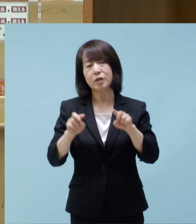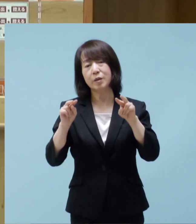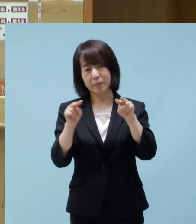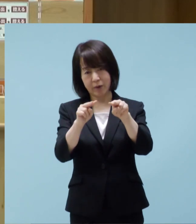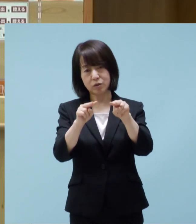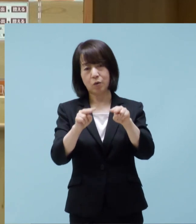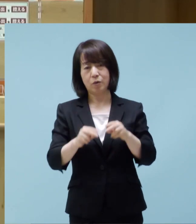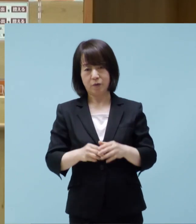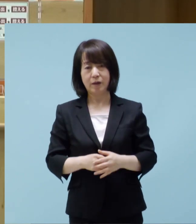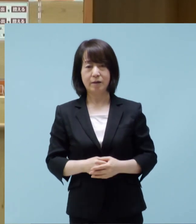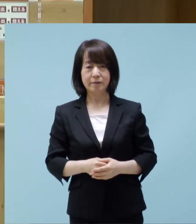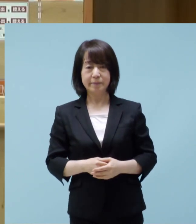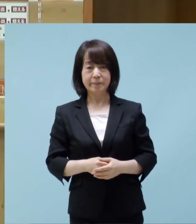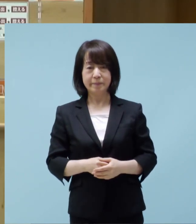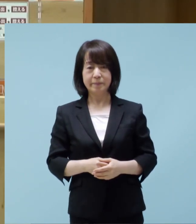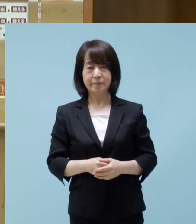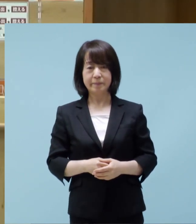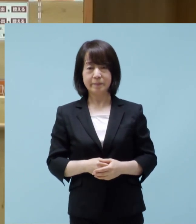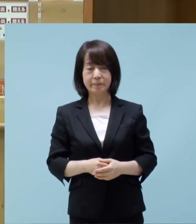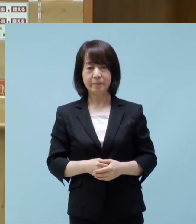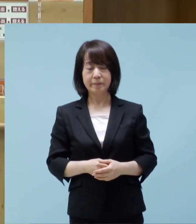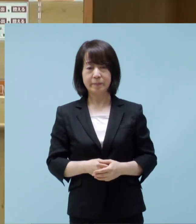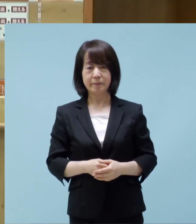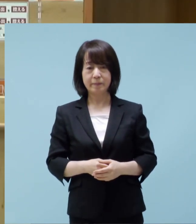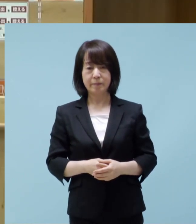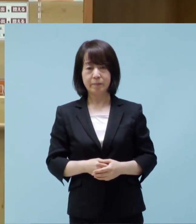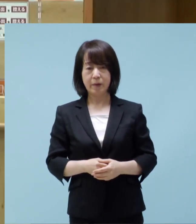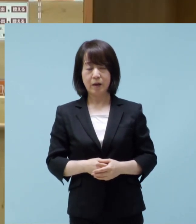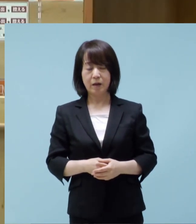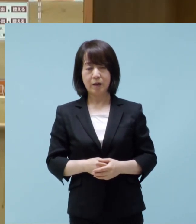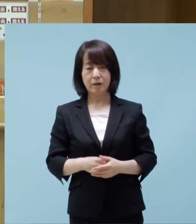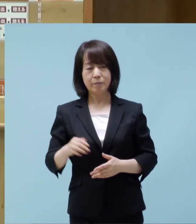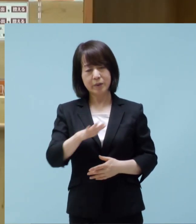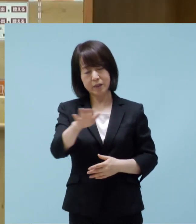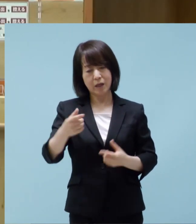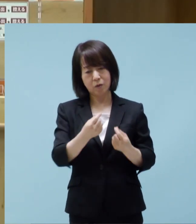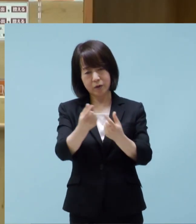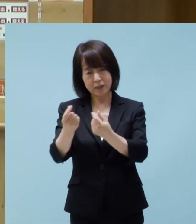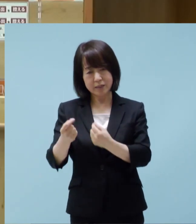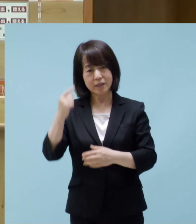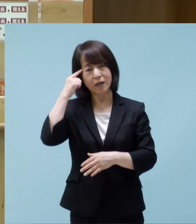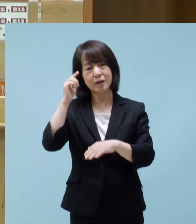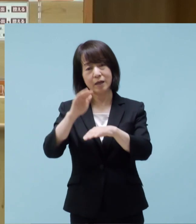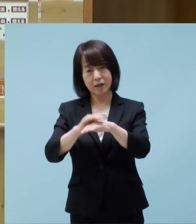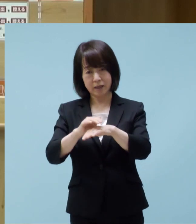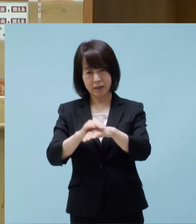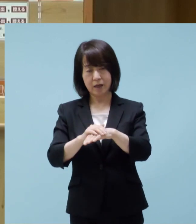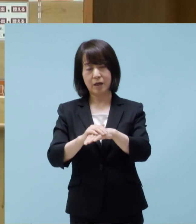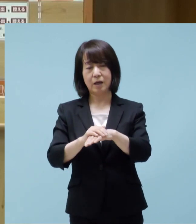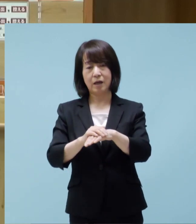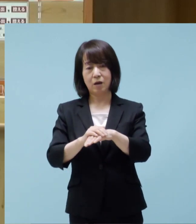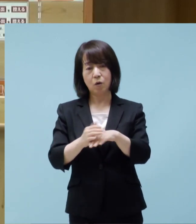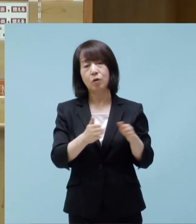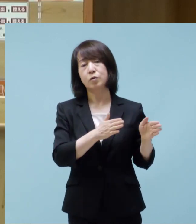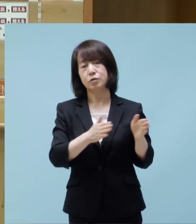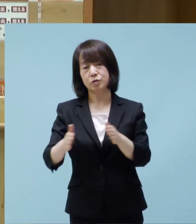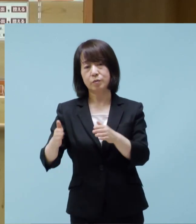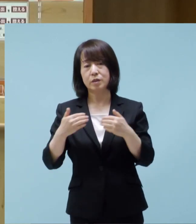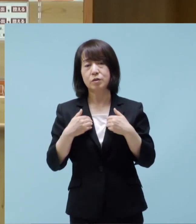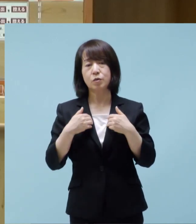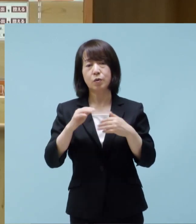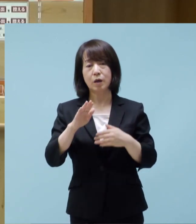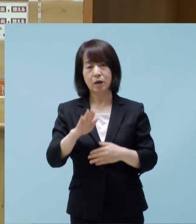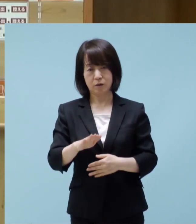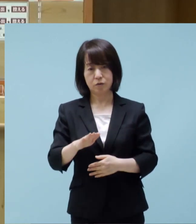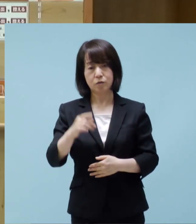何か統一的な考え方っていうんでしょうか、まあ、そういったものを考えておく必要があるんじゃないかと。まあ、仮に感